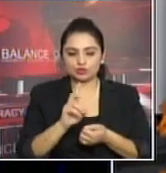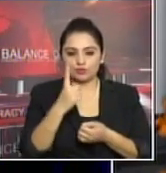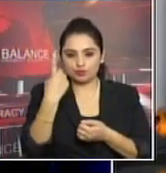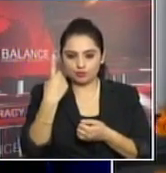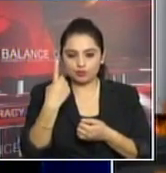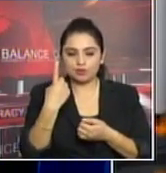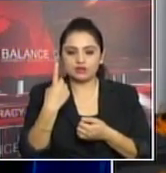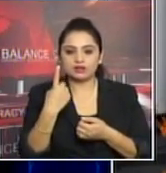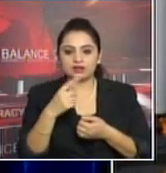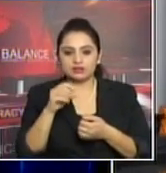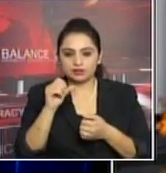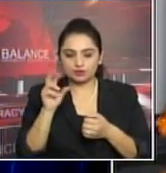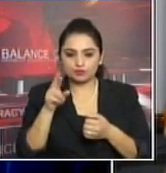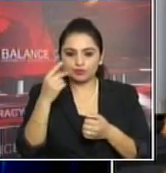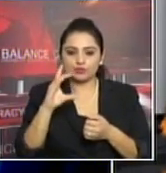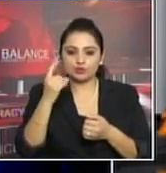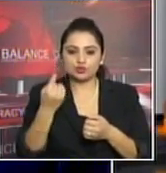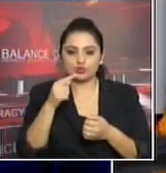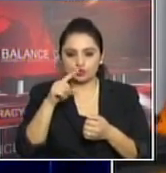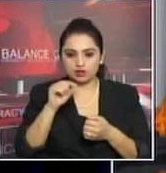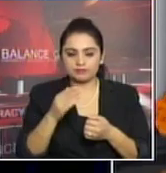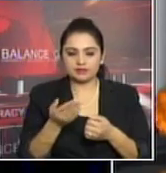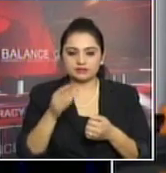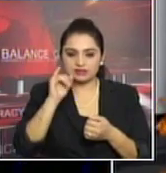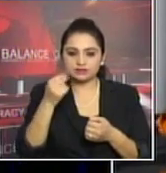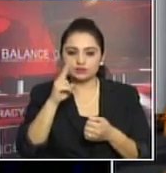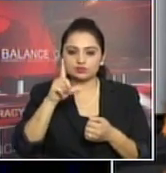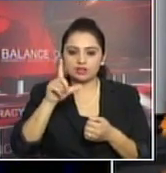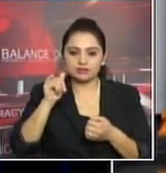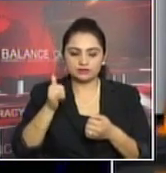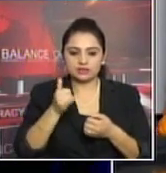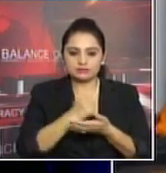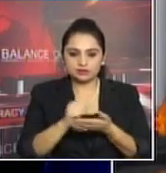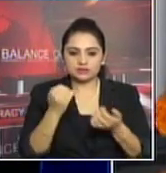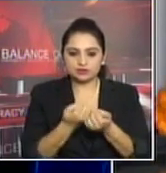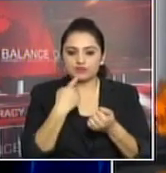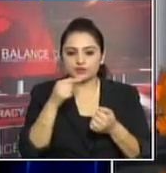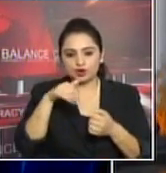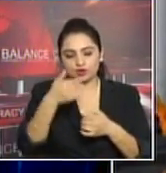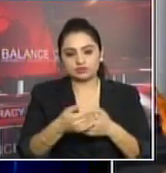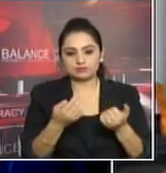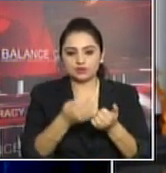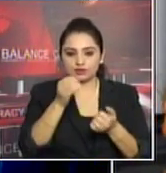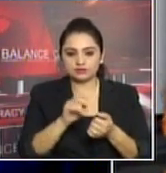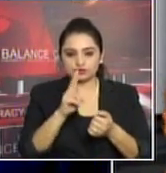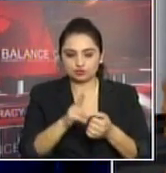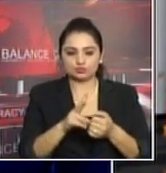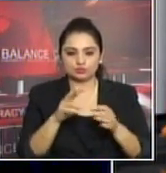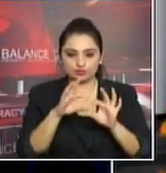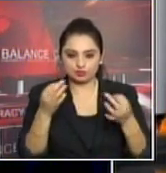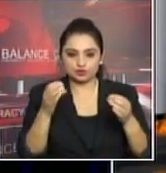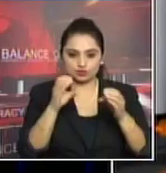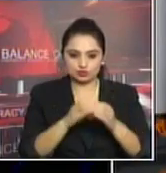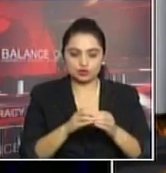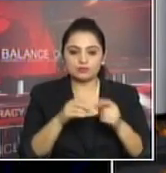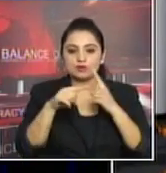खुड्किलो प्रोटोकलमा भने गत जुलाईमै हस्ताक्षर गर्ने भनिए पनि अझै हुन सकेको छैन। यद्यपि द्विपक्षीयको छलफल भने सकारात्मक